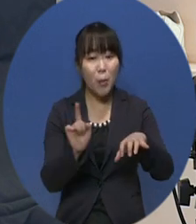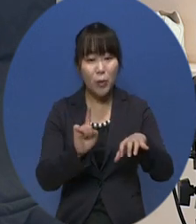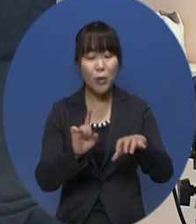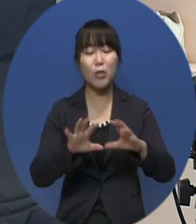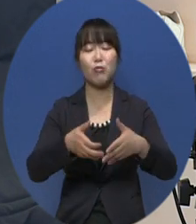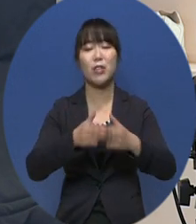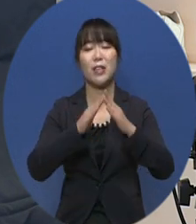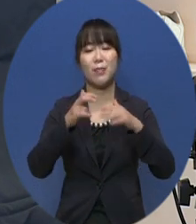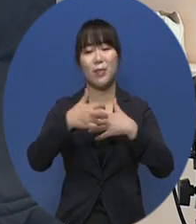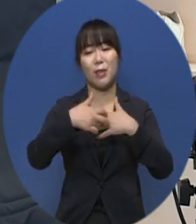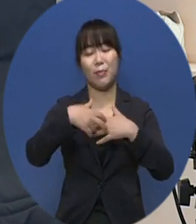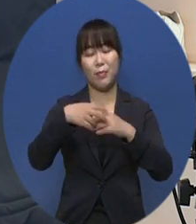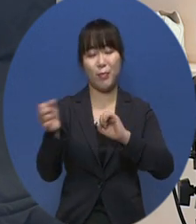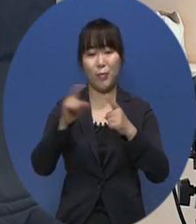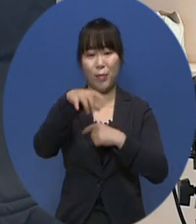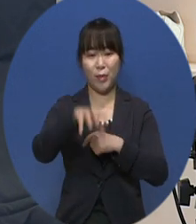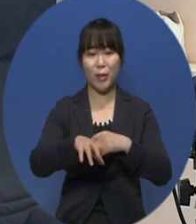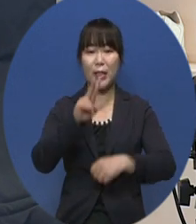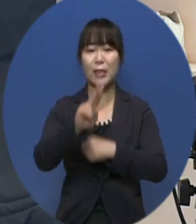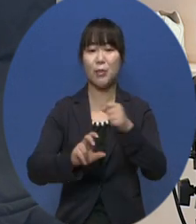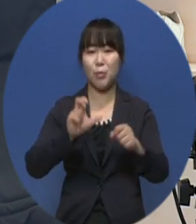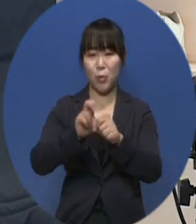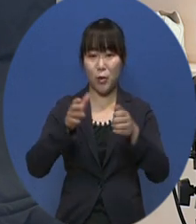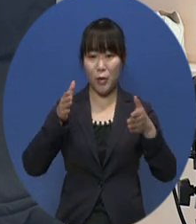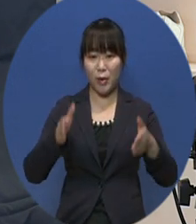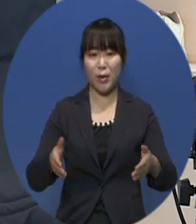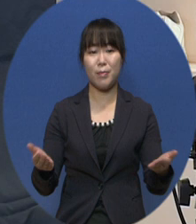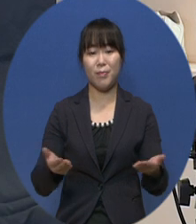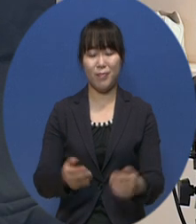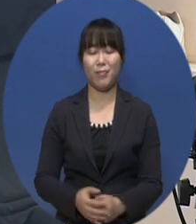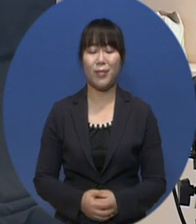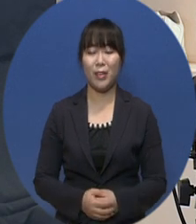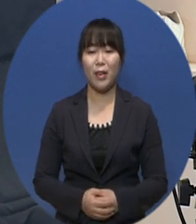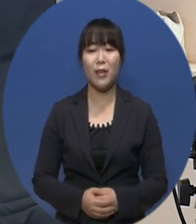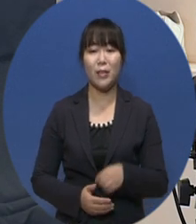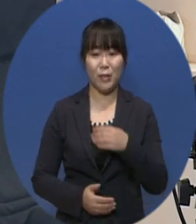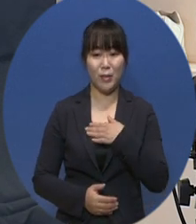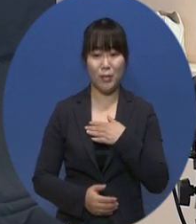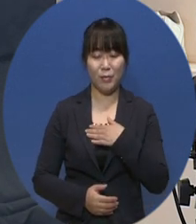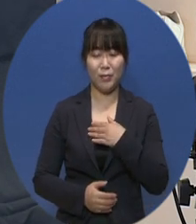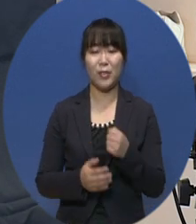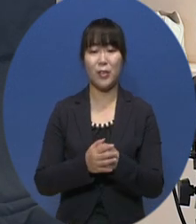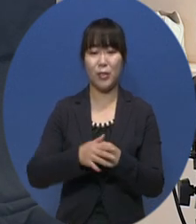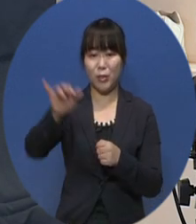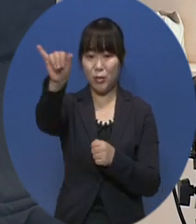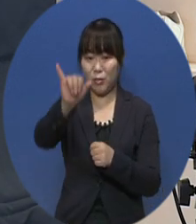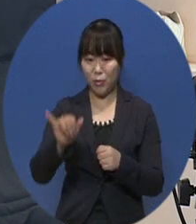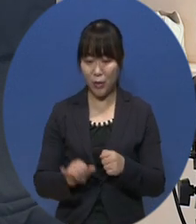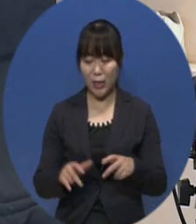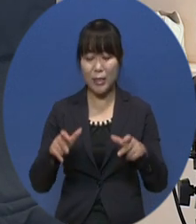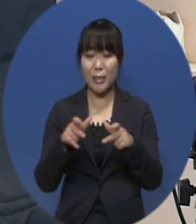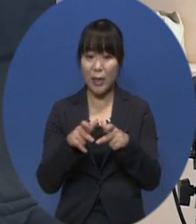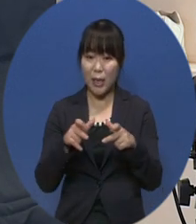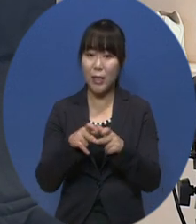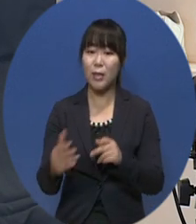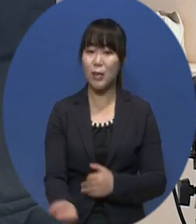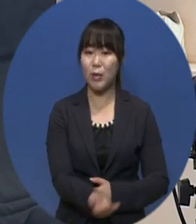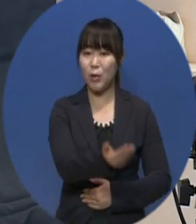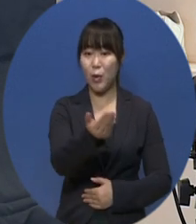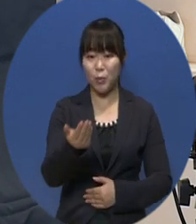지금 국립재활원에서 25년간 근무를 했고요. 그래서 저는 전국의 장애인